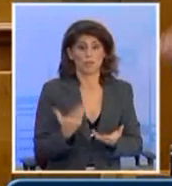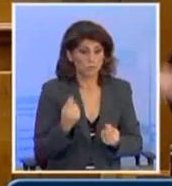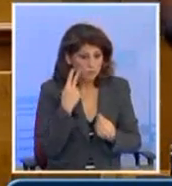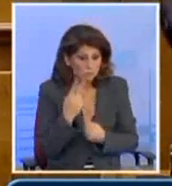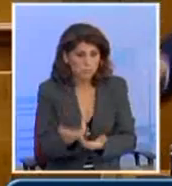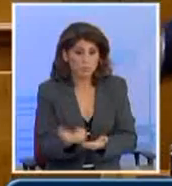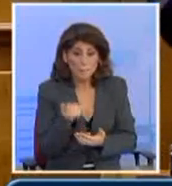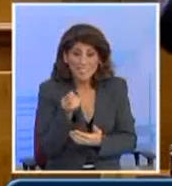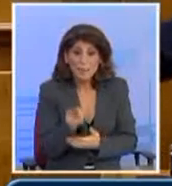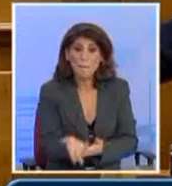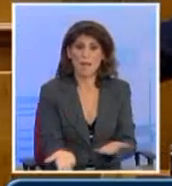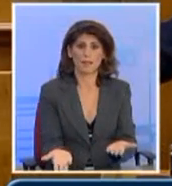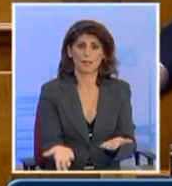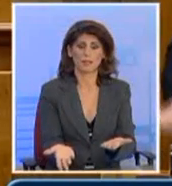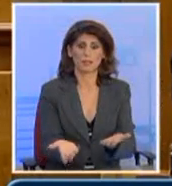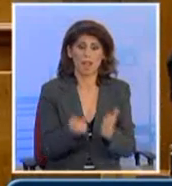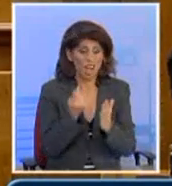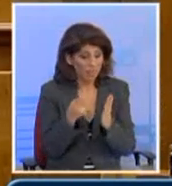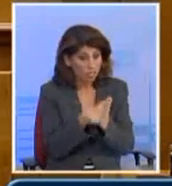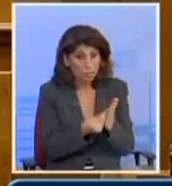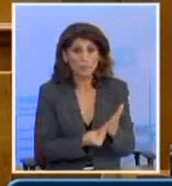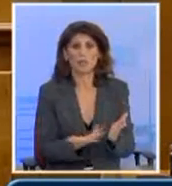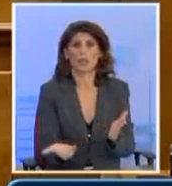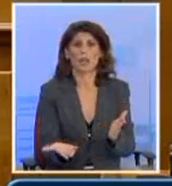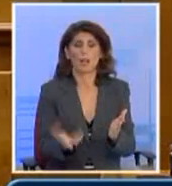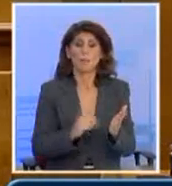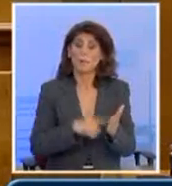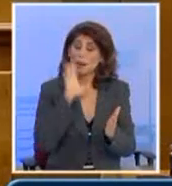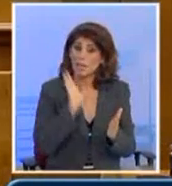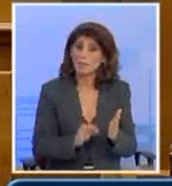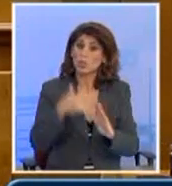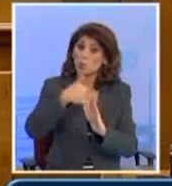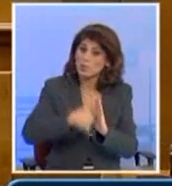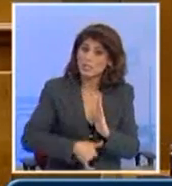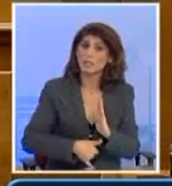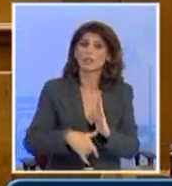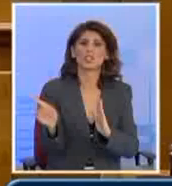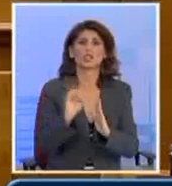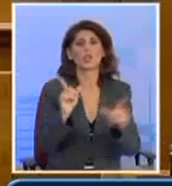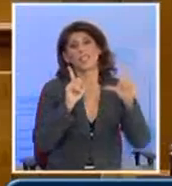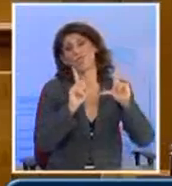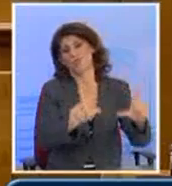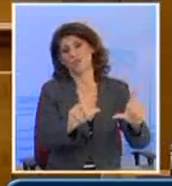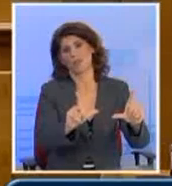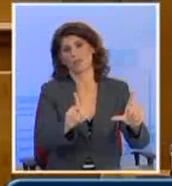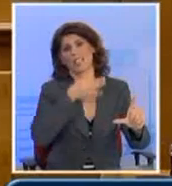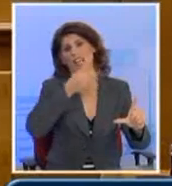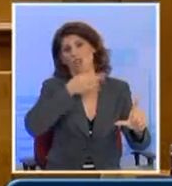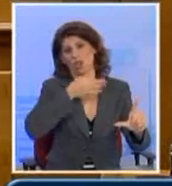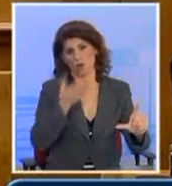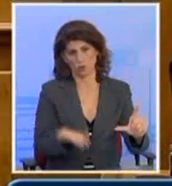χειροπιαστές και μετρημένες αριθμητικά, πρέπει να είναι πραγματικός, ουσιαστικός και όχι εικονικός και